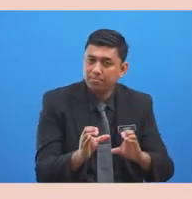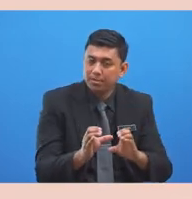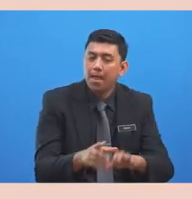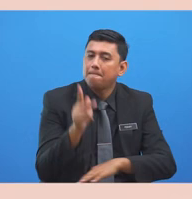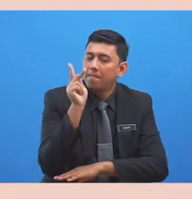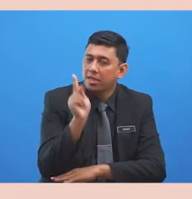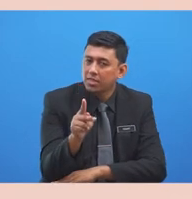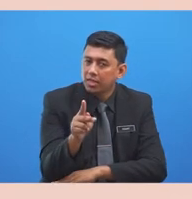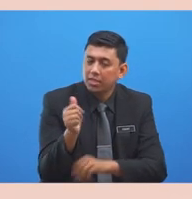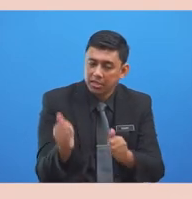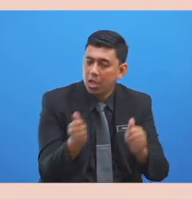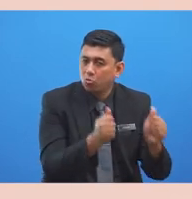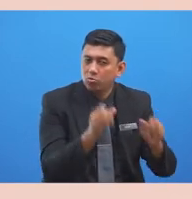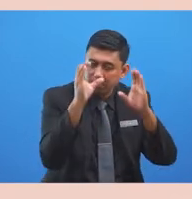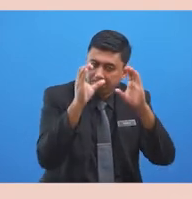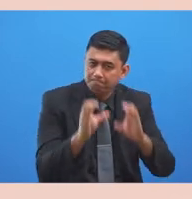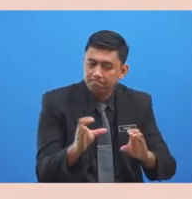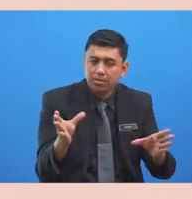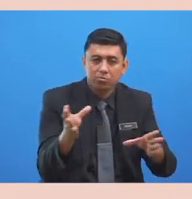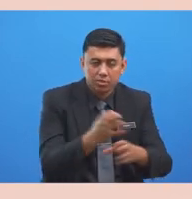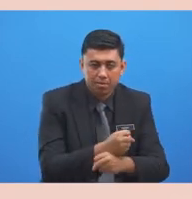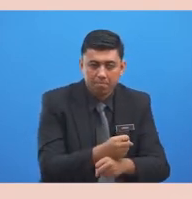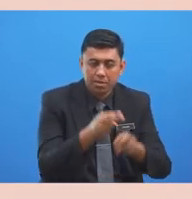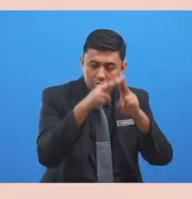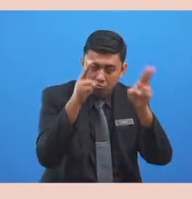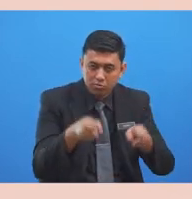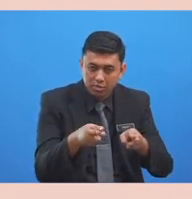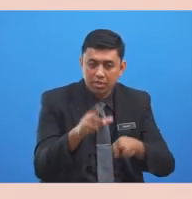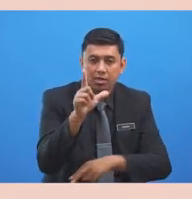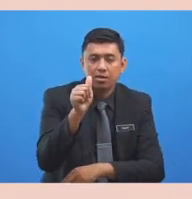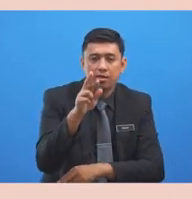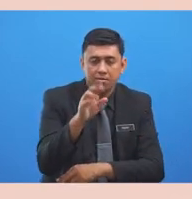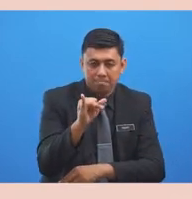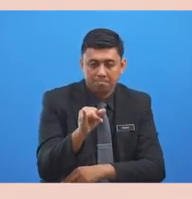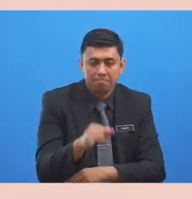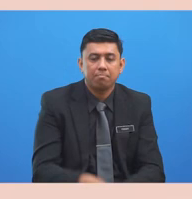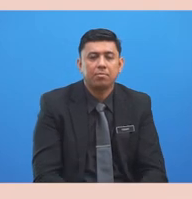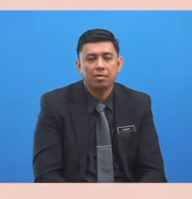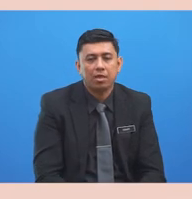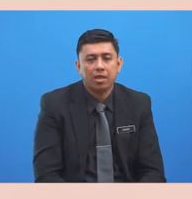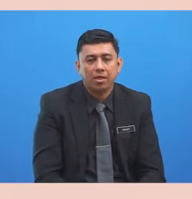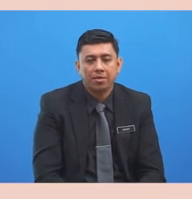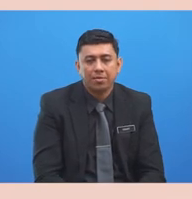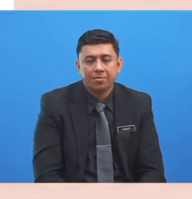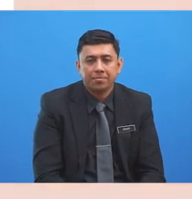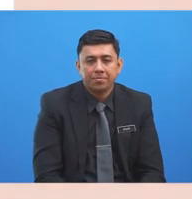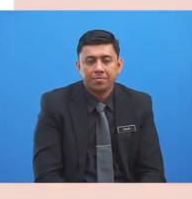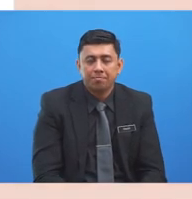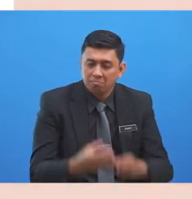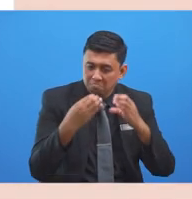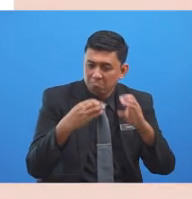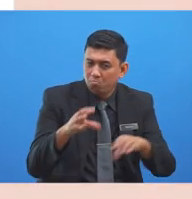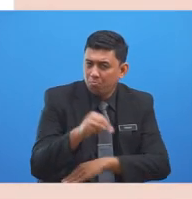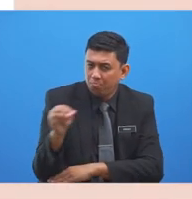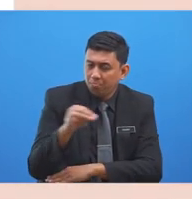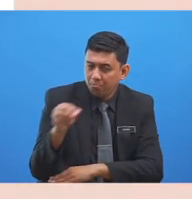bagi memastikan atau cara ini dapat diuji lari tanpa sebarang ralat.